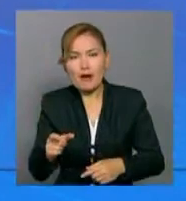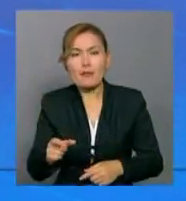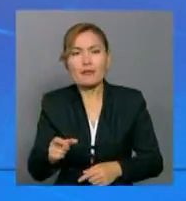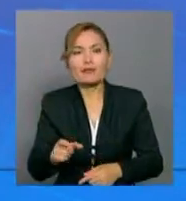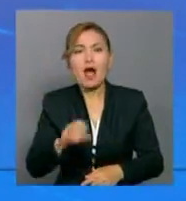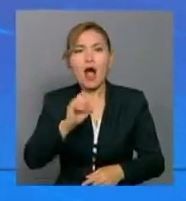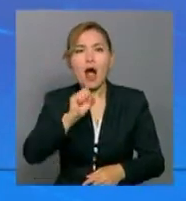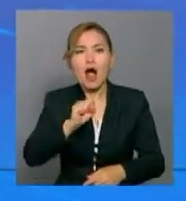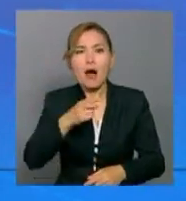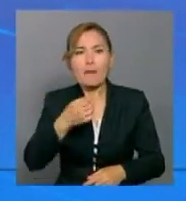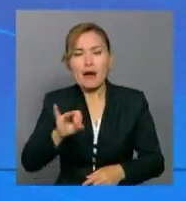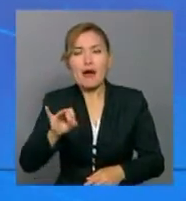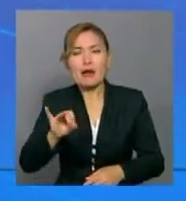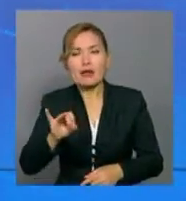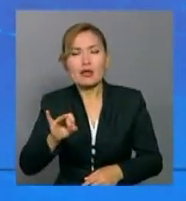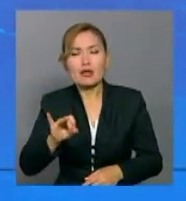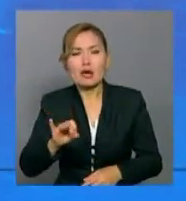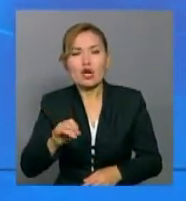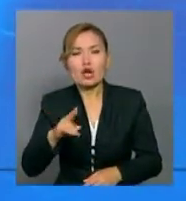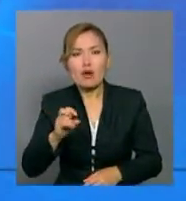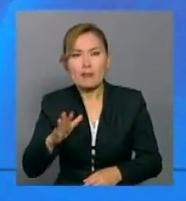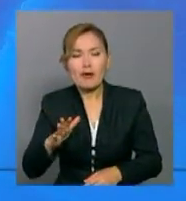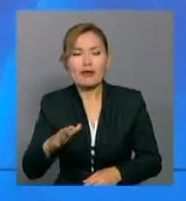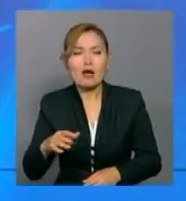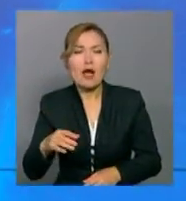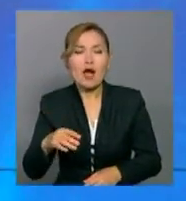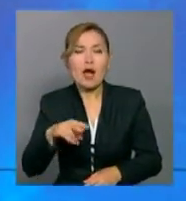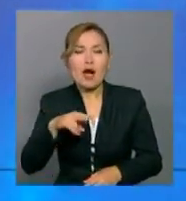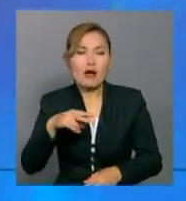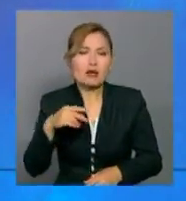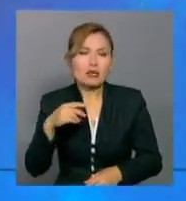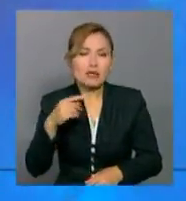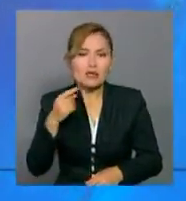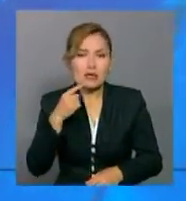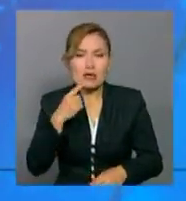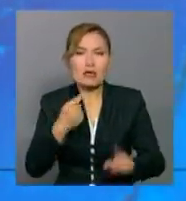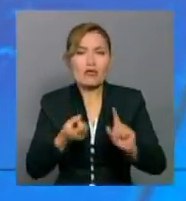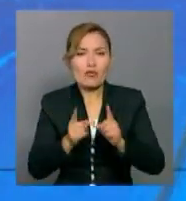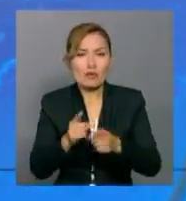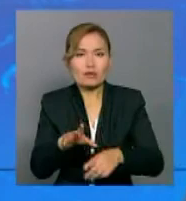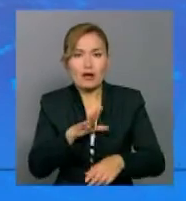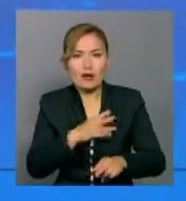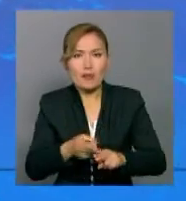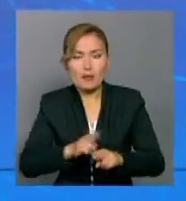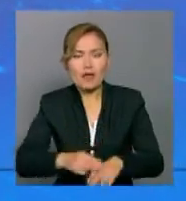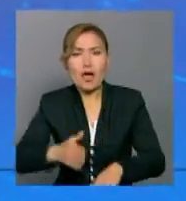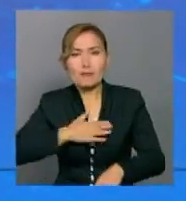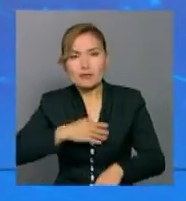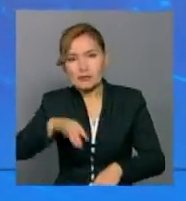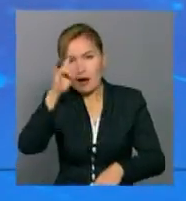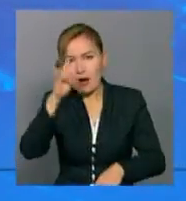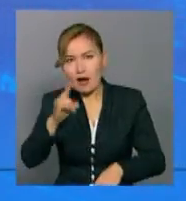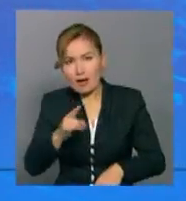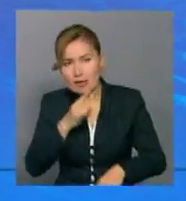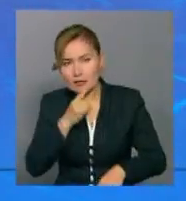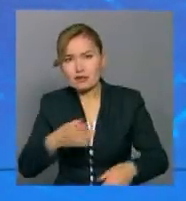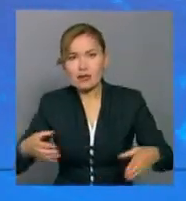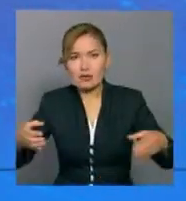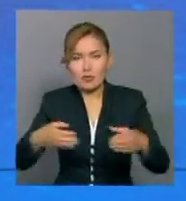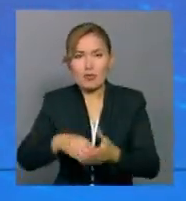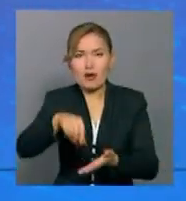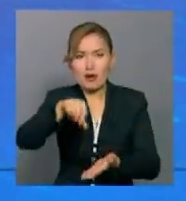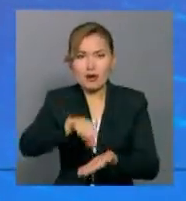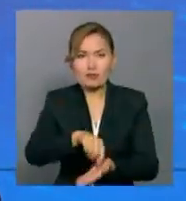Абай Құнанбаевтың қара сөздері латыш тіліне аударылды. Тың туындының таныстырылу рәсіміне біздің түсіру тобымызда қатысып